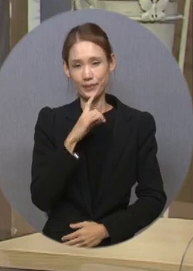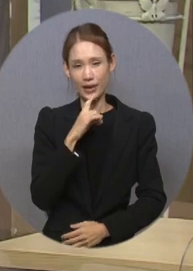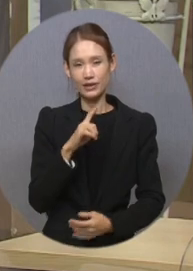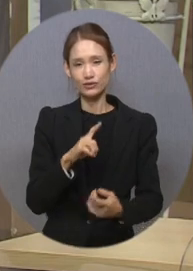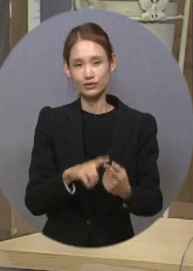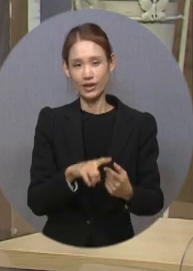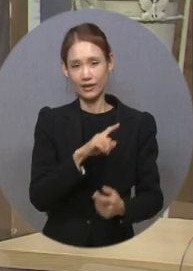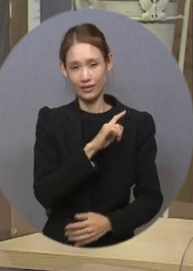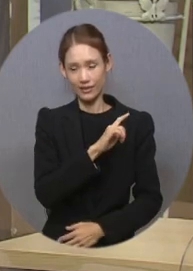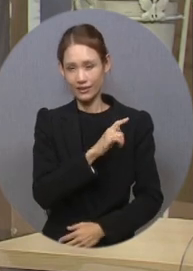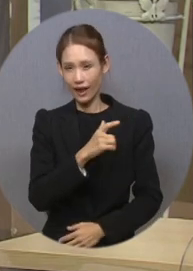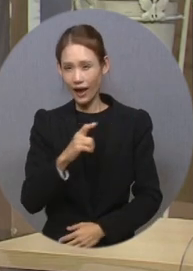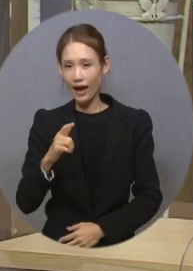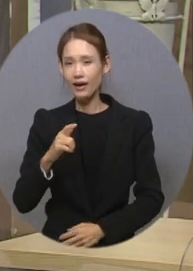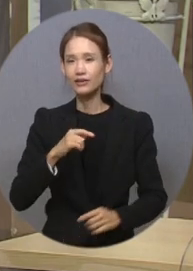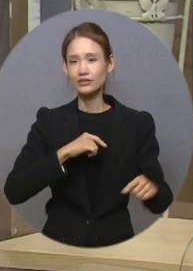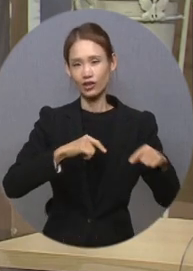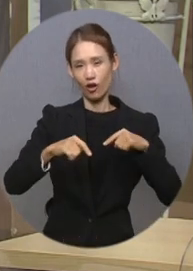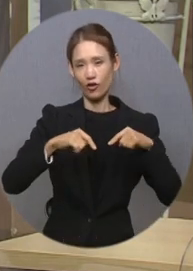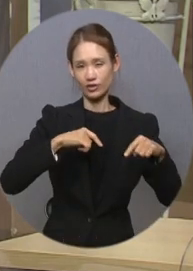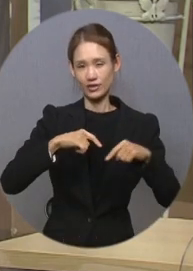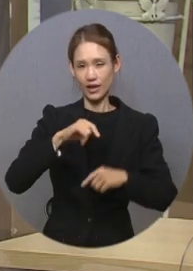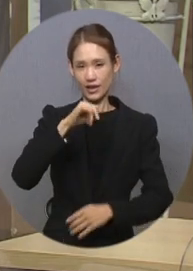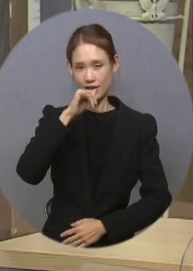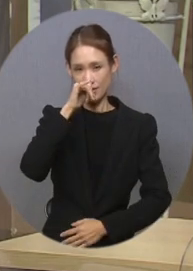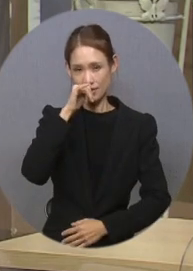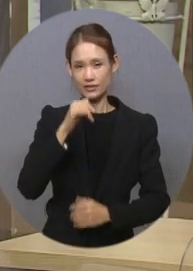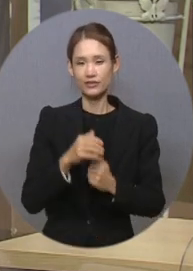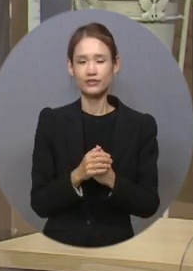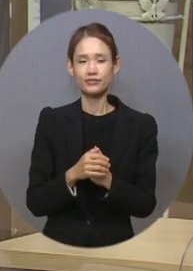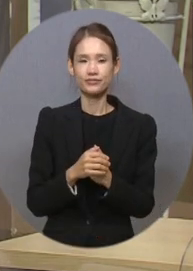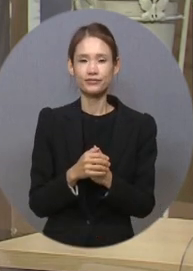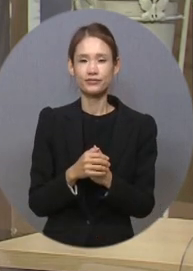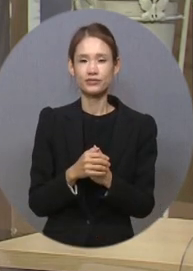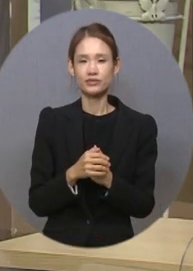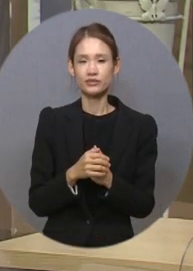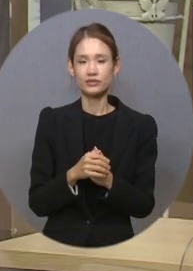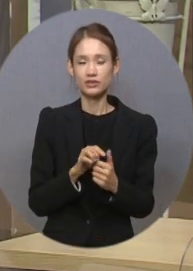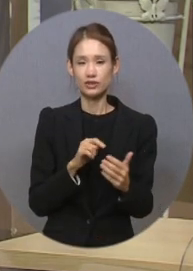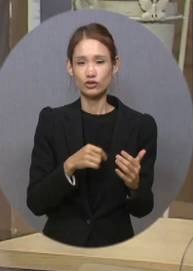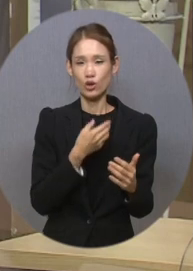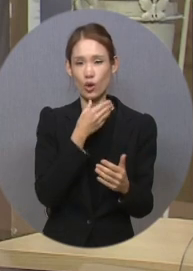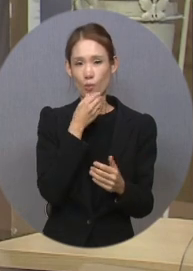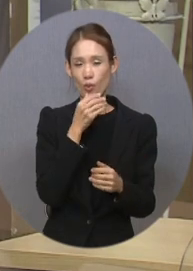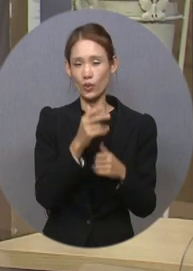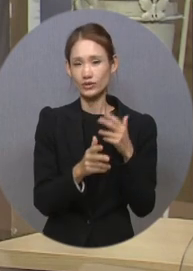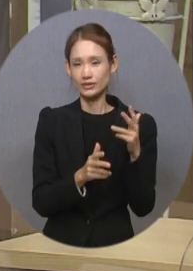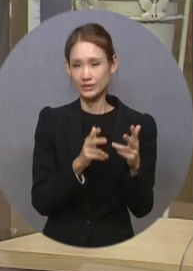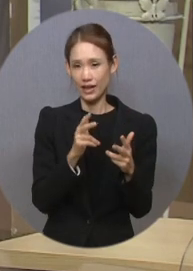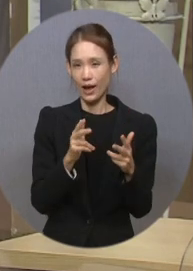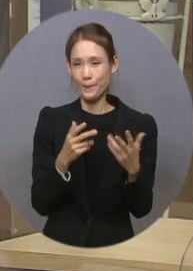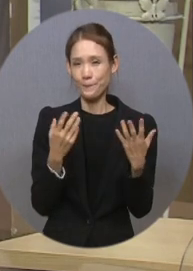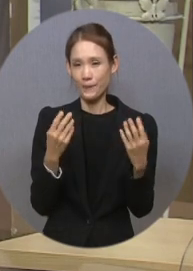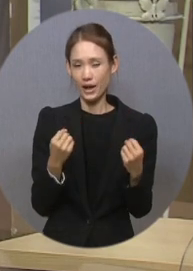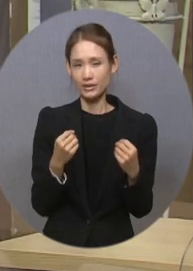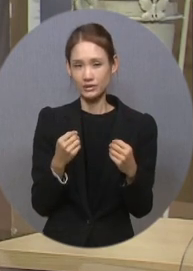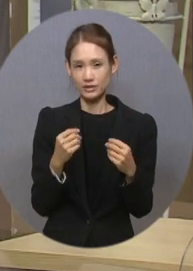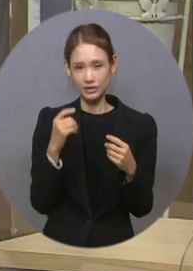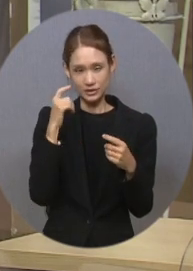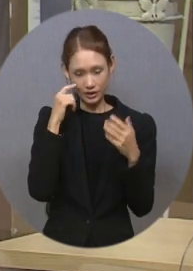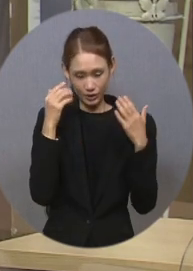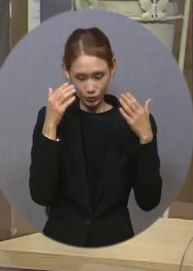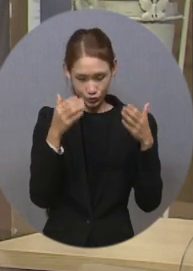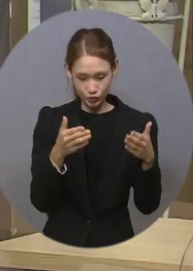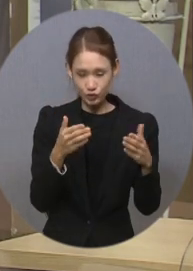굉장히 다양한 여러 정책들을 펼치고 계십니다. 네, 그럼 먼저 그중에서도 이 복지 사업에 좀 많은 신경을